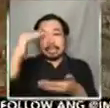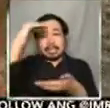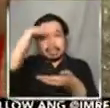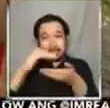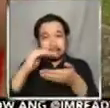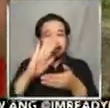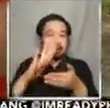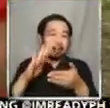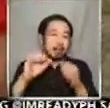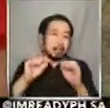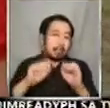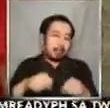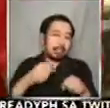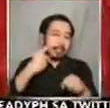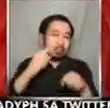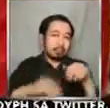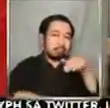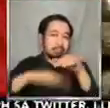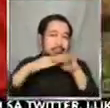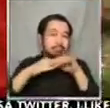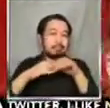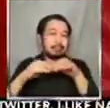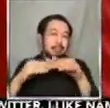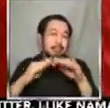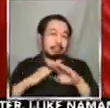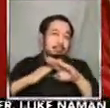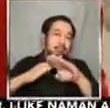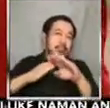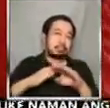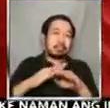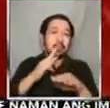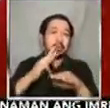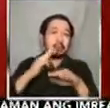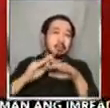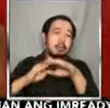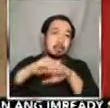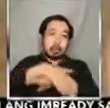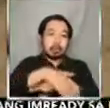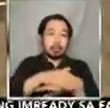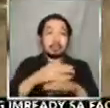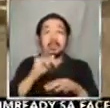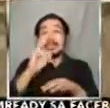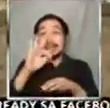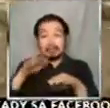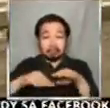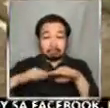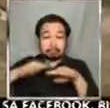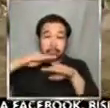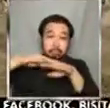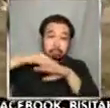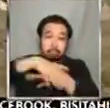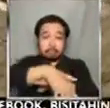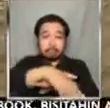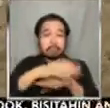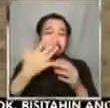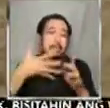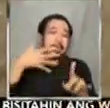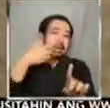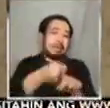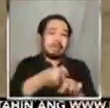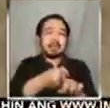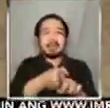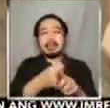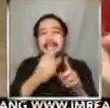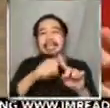magiging capacity nito para harangan ng tubig. At naturally, didiretso ang tubig sa ilog papunta sa mga bayan ng Baliwag,